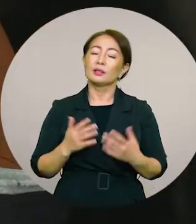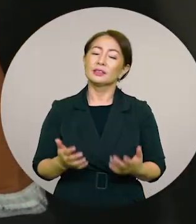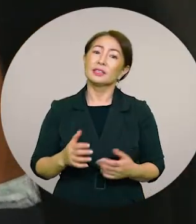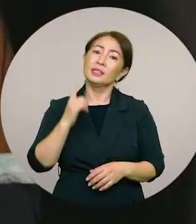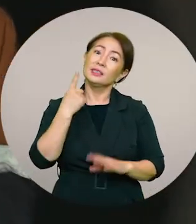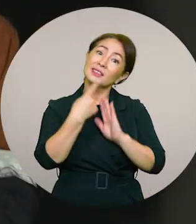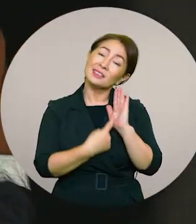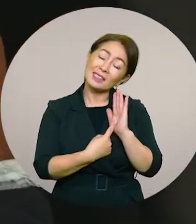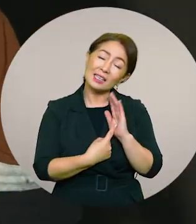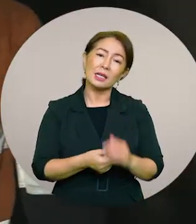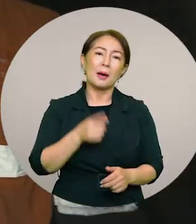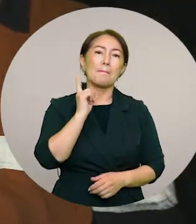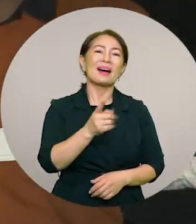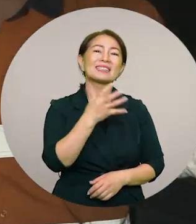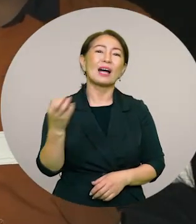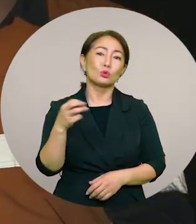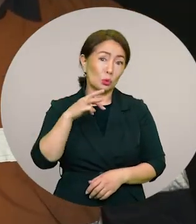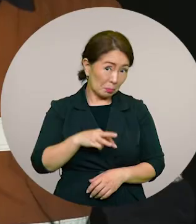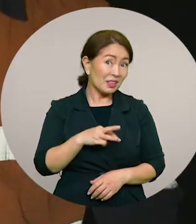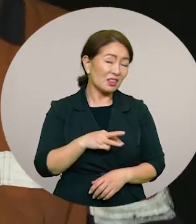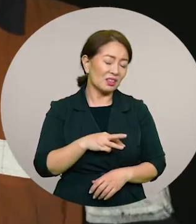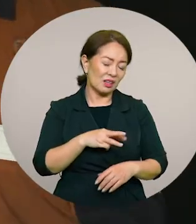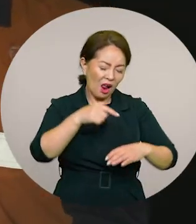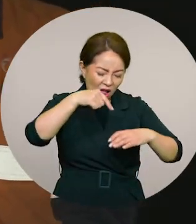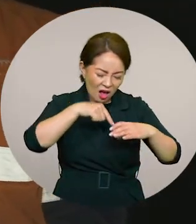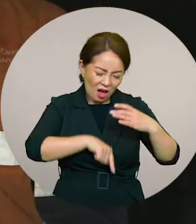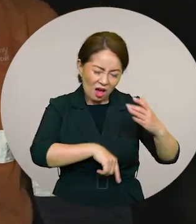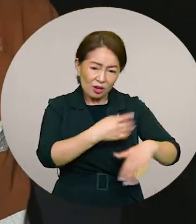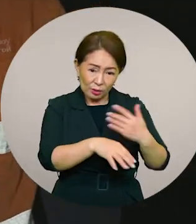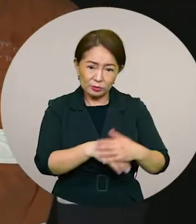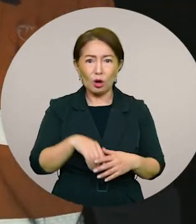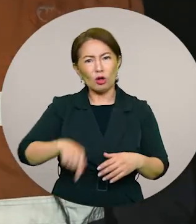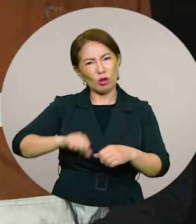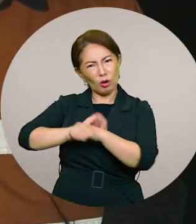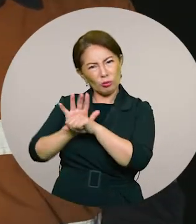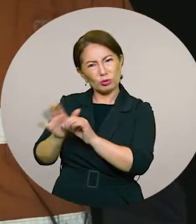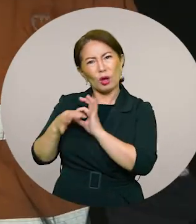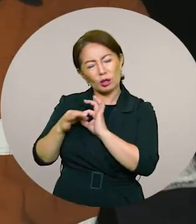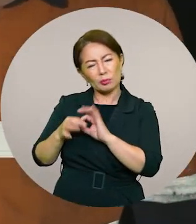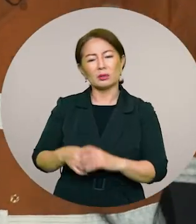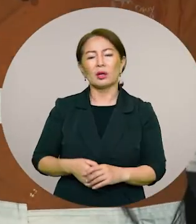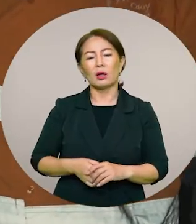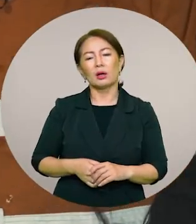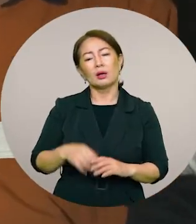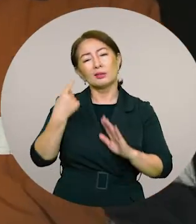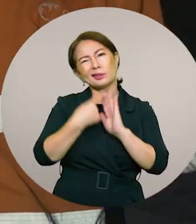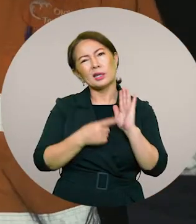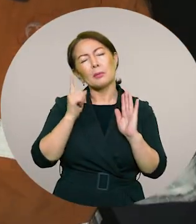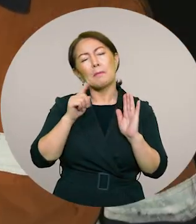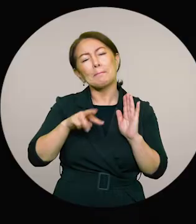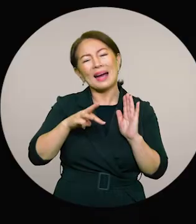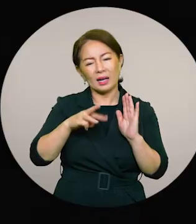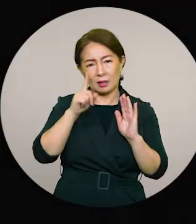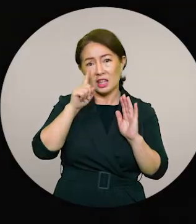Сард 1500 м явж байгаа. Тэгээд одоо коронагийн байдлаас болоод одоогийн байдлаас сард 1000 м